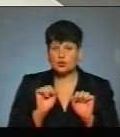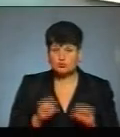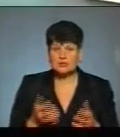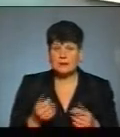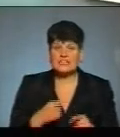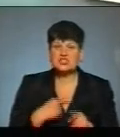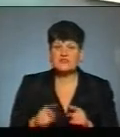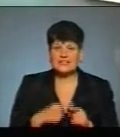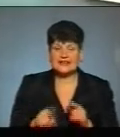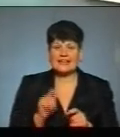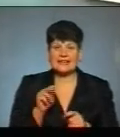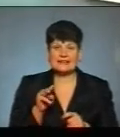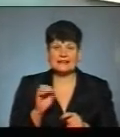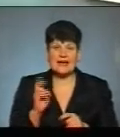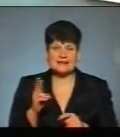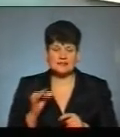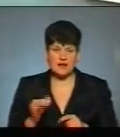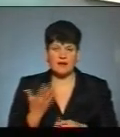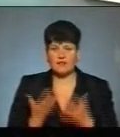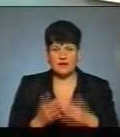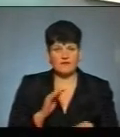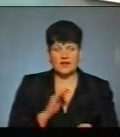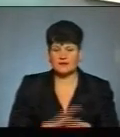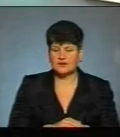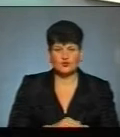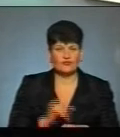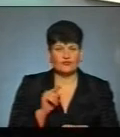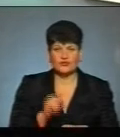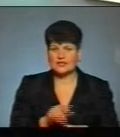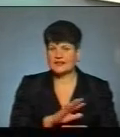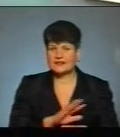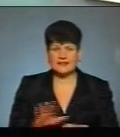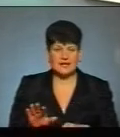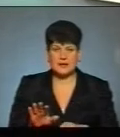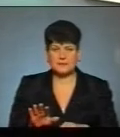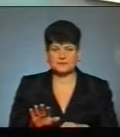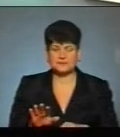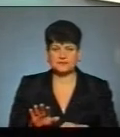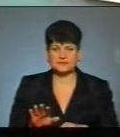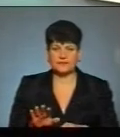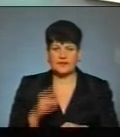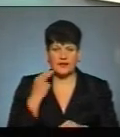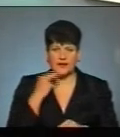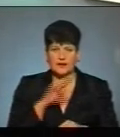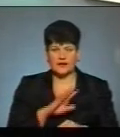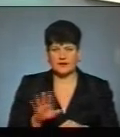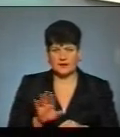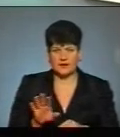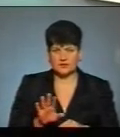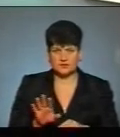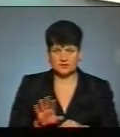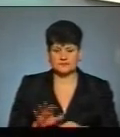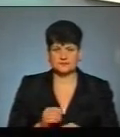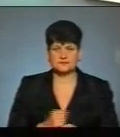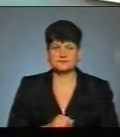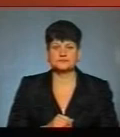швидкі тести, але вони фактично, по великому рахунку, не виключають діагностику за допомогою ПЛР-діагностики в